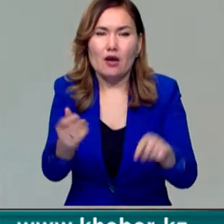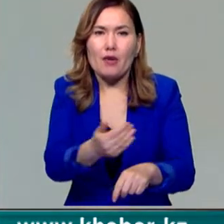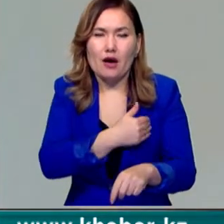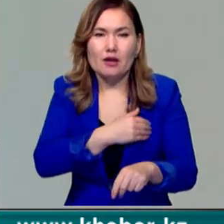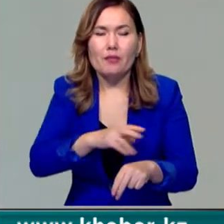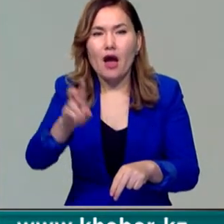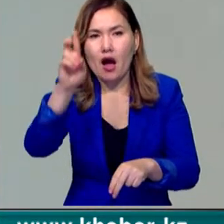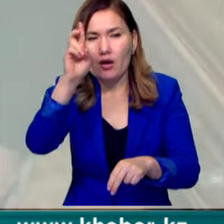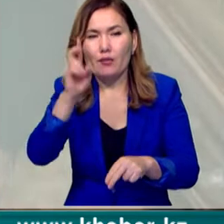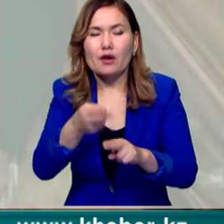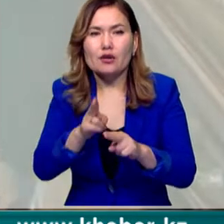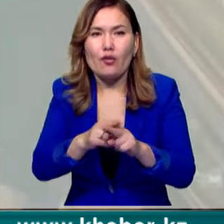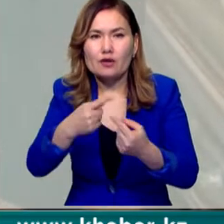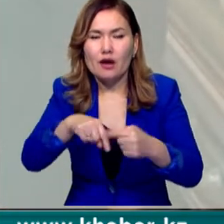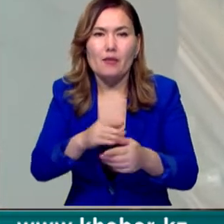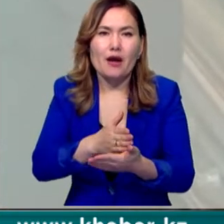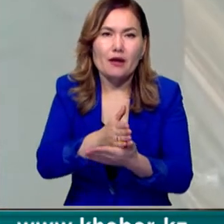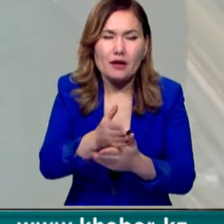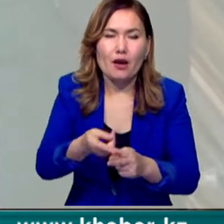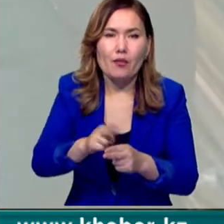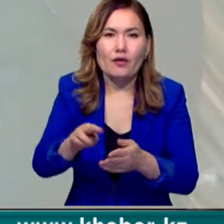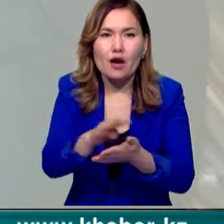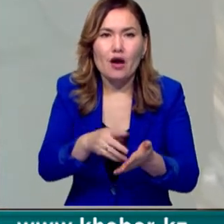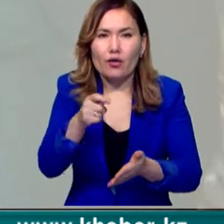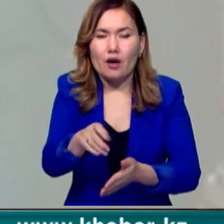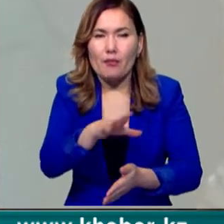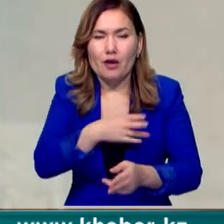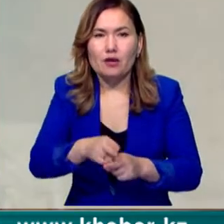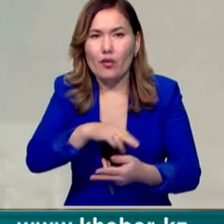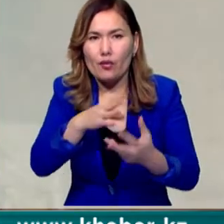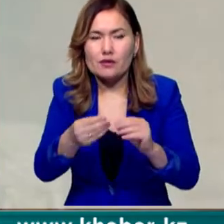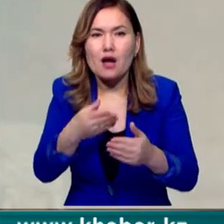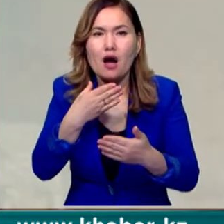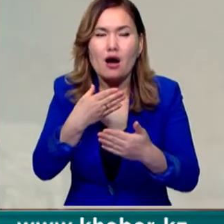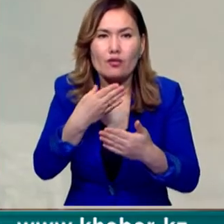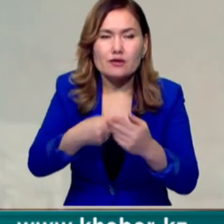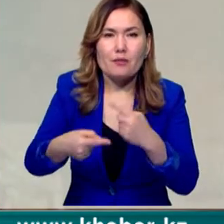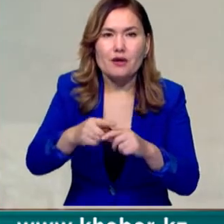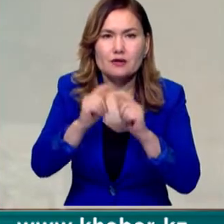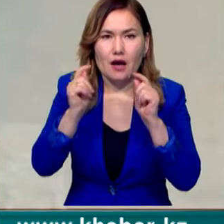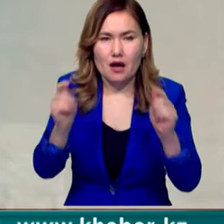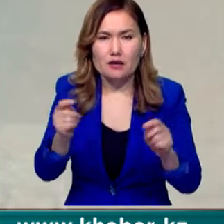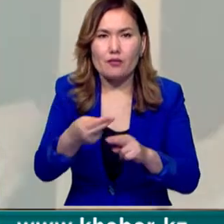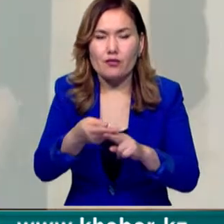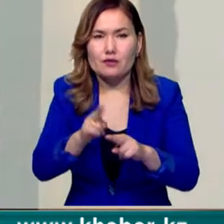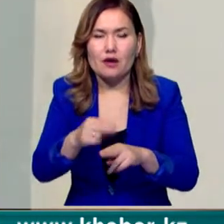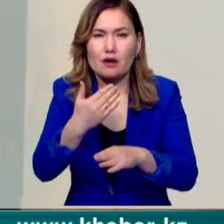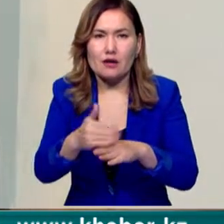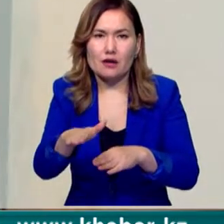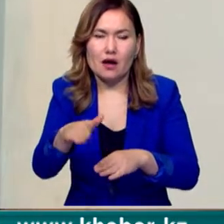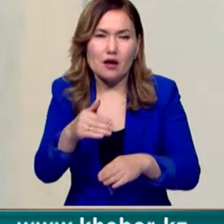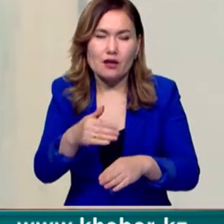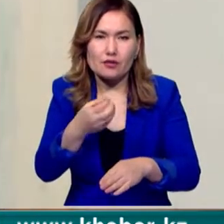жүгінді. Сәті түсіп, жобасы демдем ақылданды. 1,5 миллион теңге қайтарымсыз грант алып, қазір шаруасын дөңгелетіп отыр. Жем